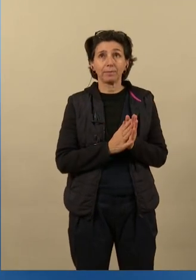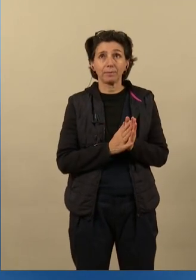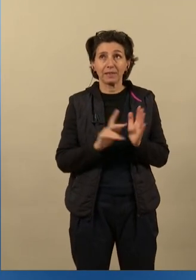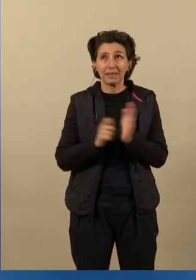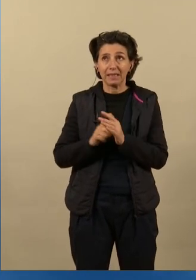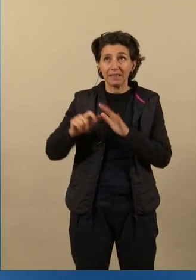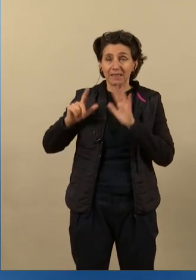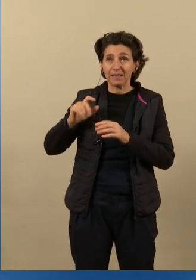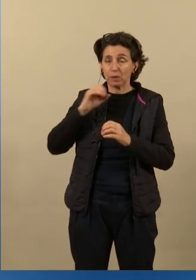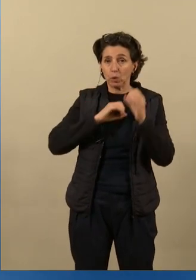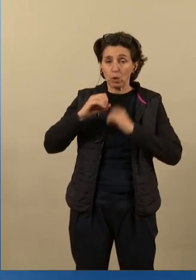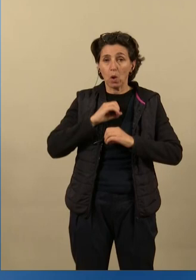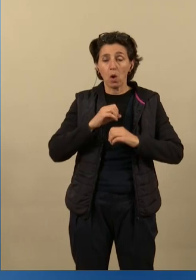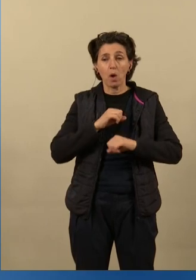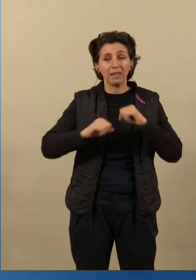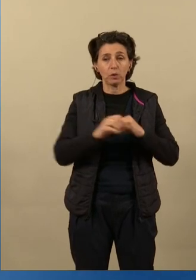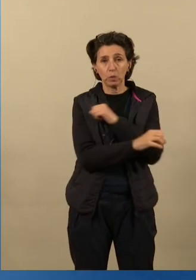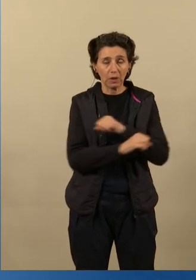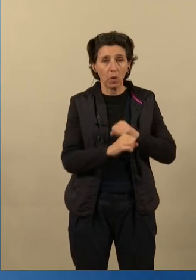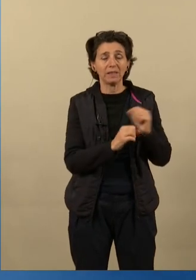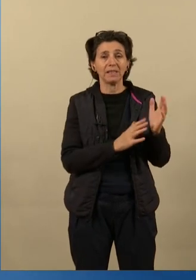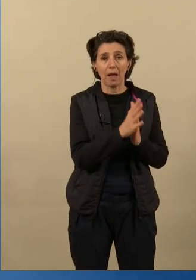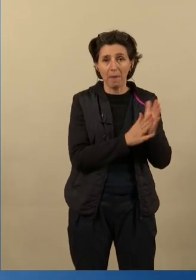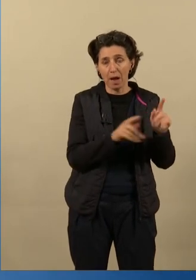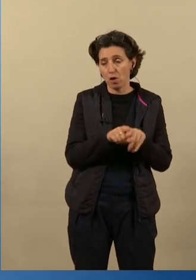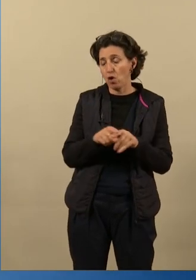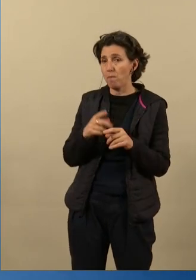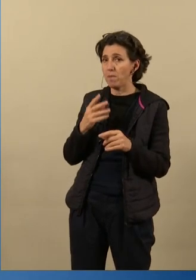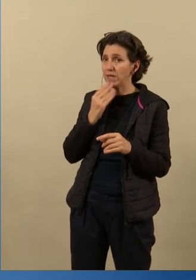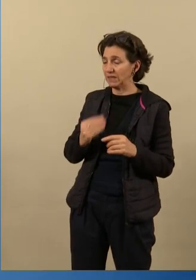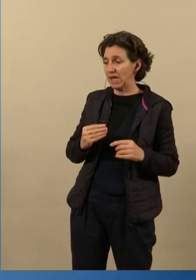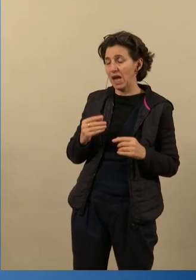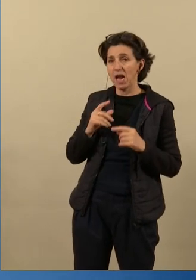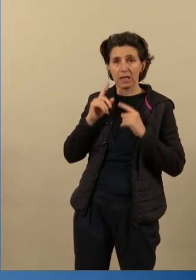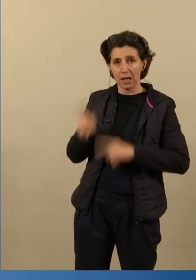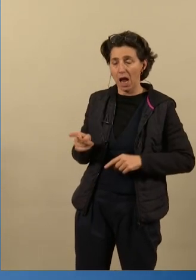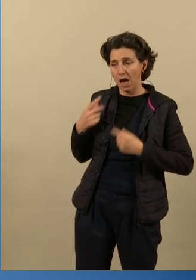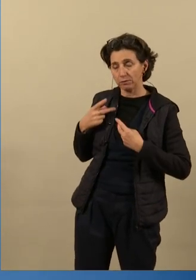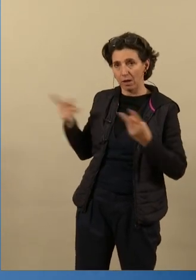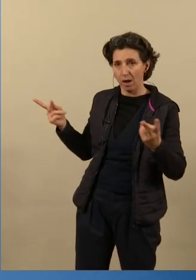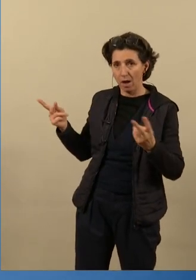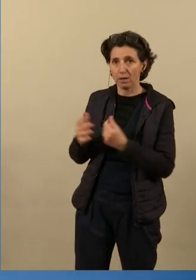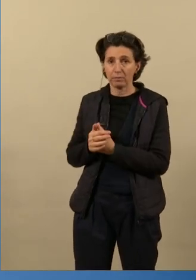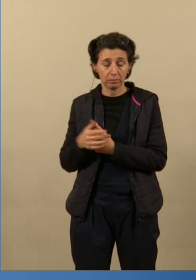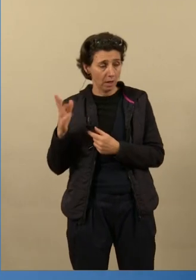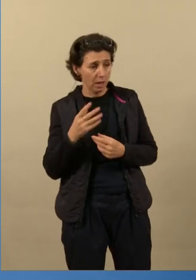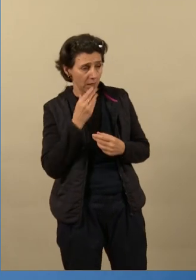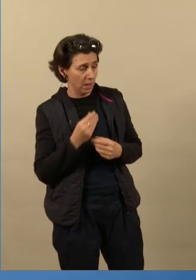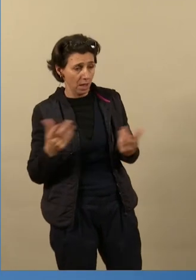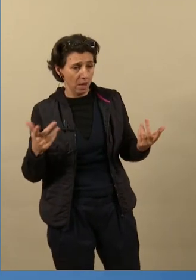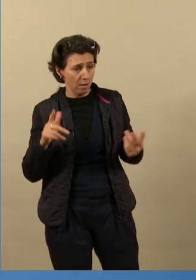territoire souverain a déclaré la guerre à Israël avec pour but revendiqué de détruire Israël mais Israël existe et a le droit